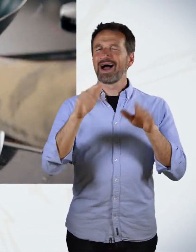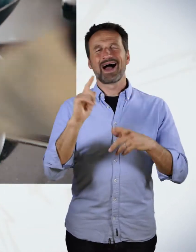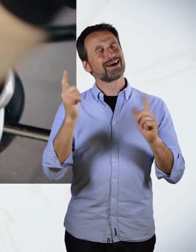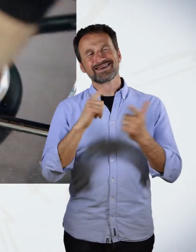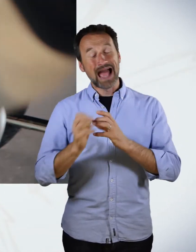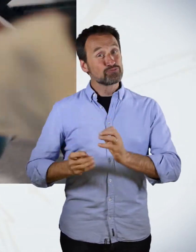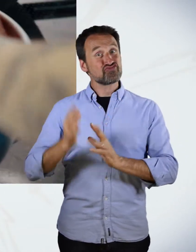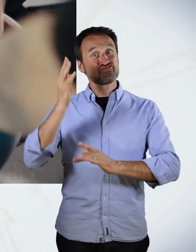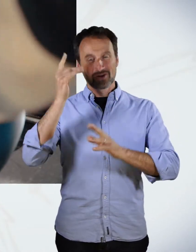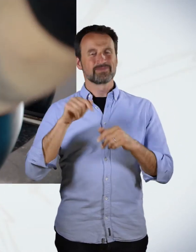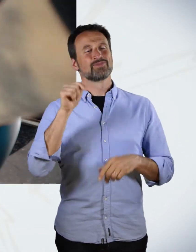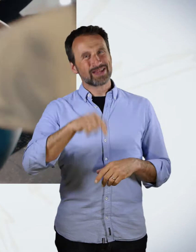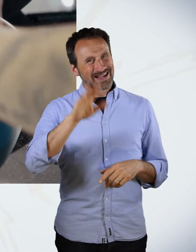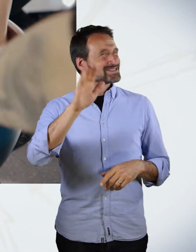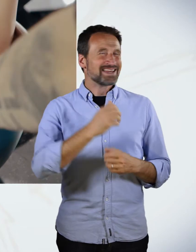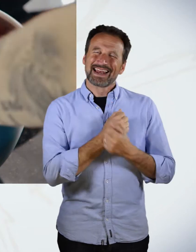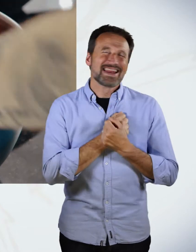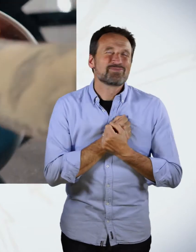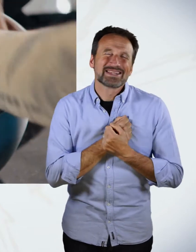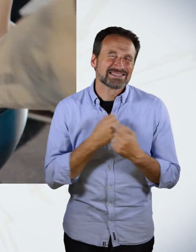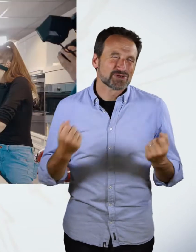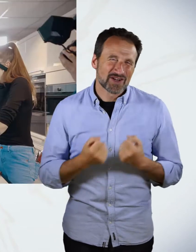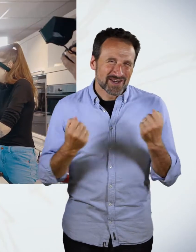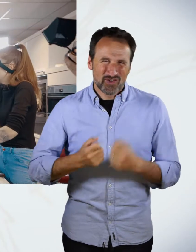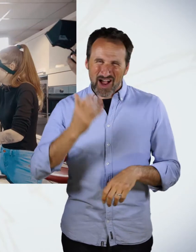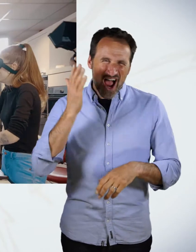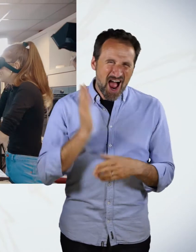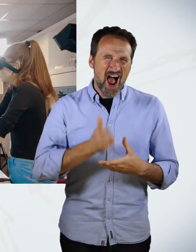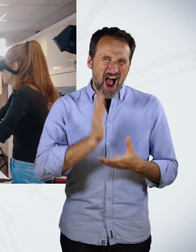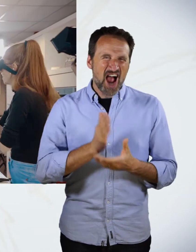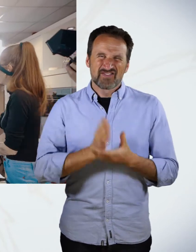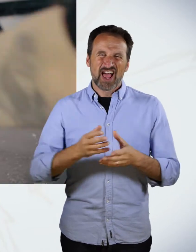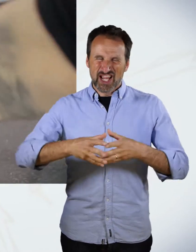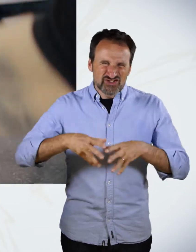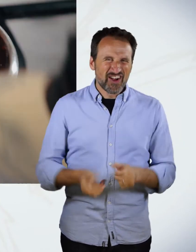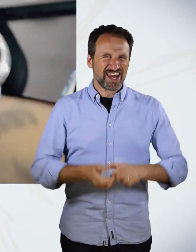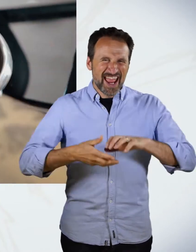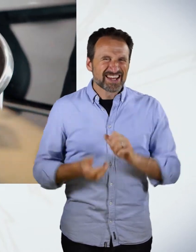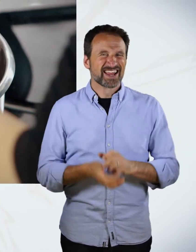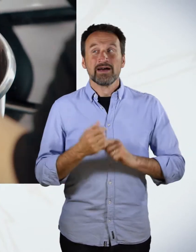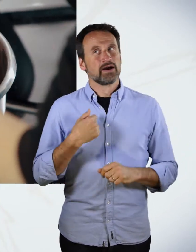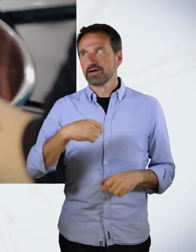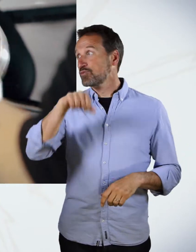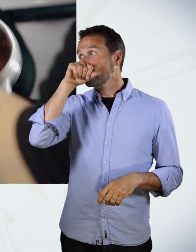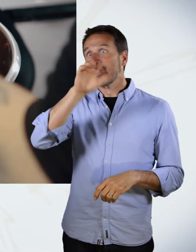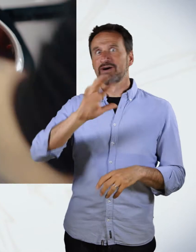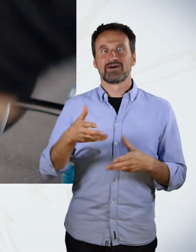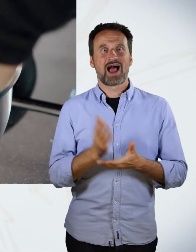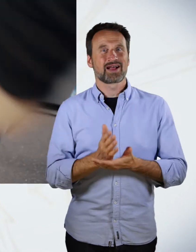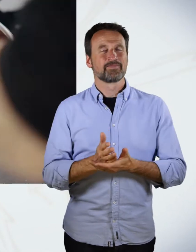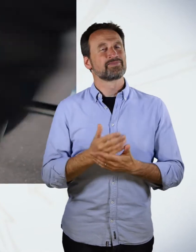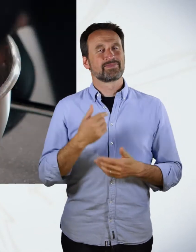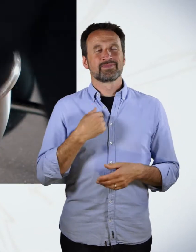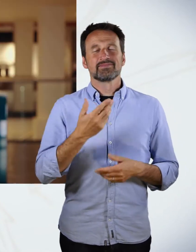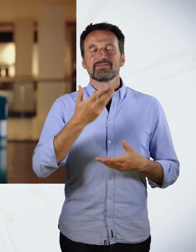zu sehen. Und jetzt mit deiner Lieblingsbeschäftigung, oder? Hackkneten. Ich stehe auf Hack. Boah, das riecht so geil. Dir fehlt einer